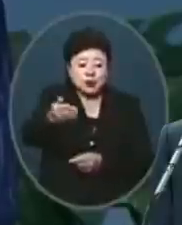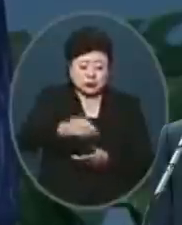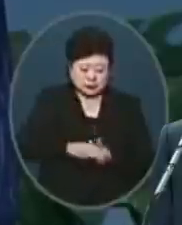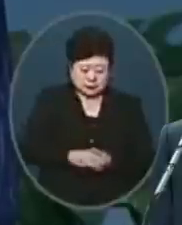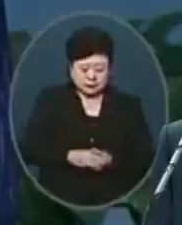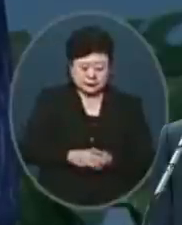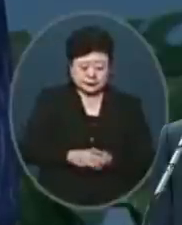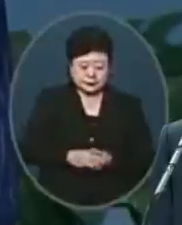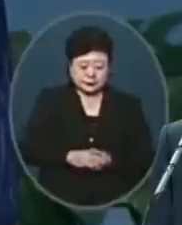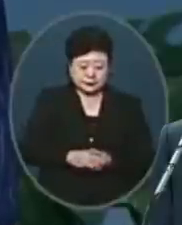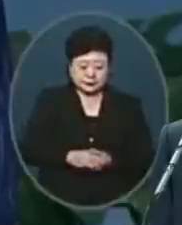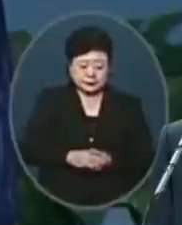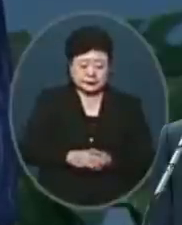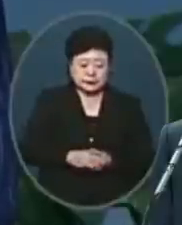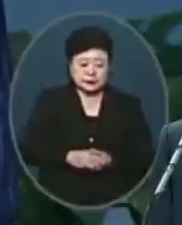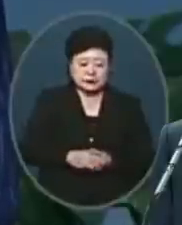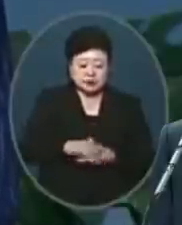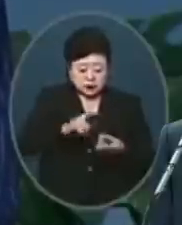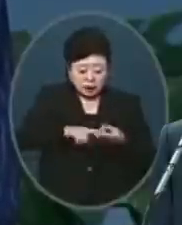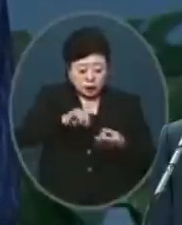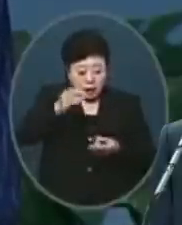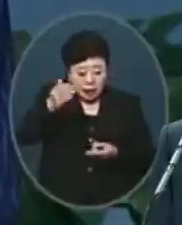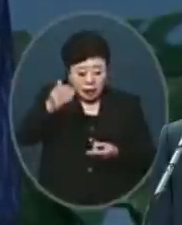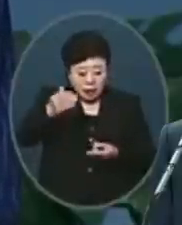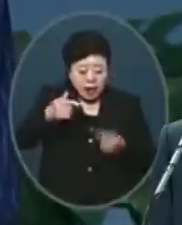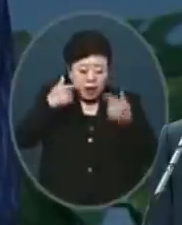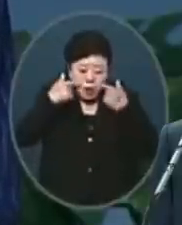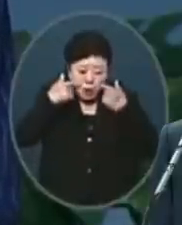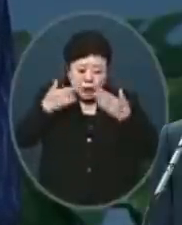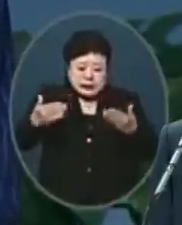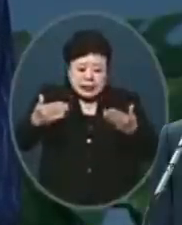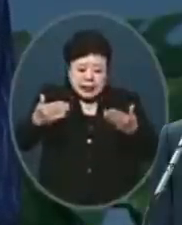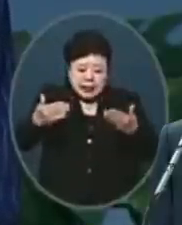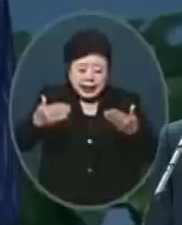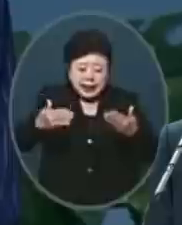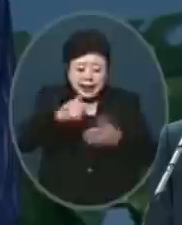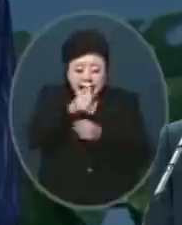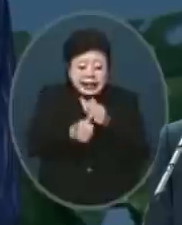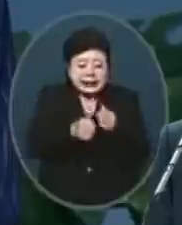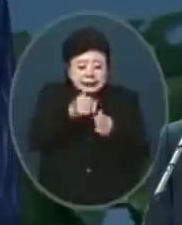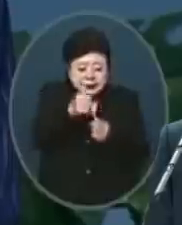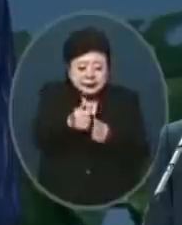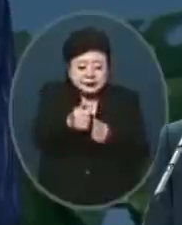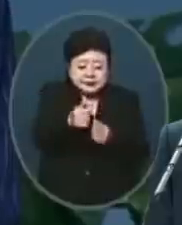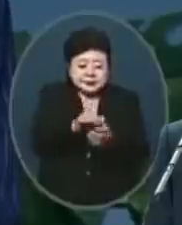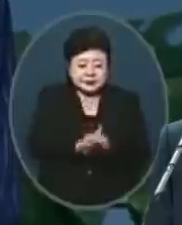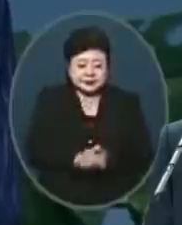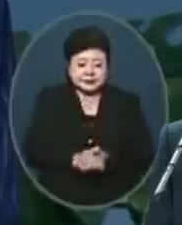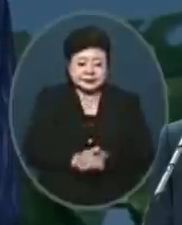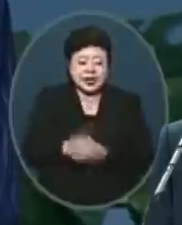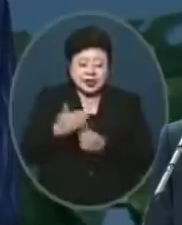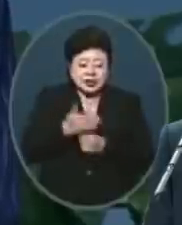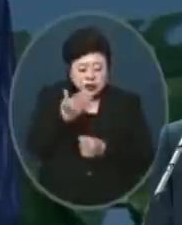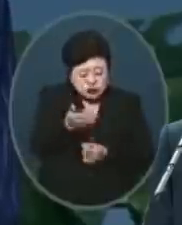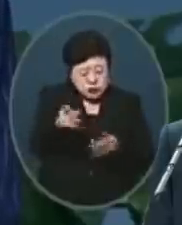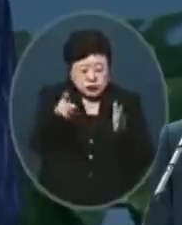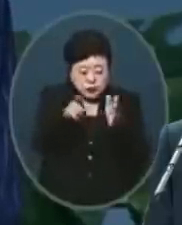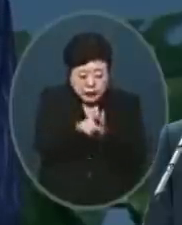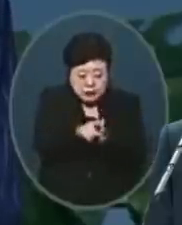그만하면 됐는데 확실하게 하나님이 은혜를 주시기